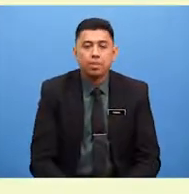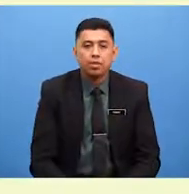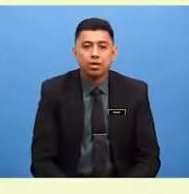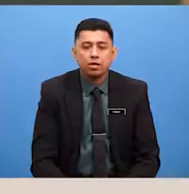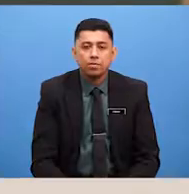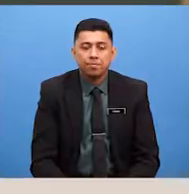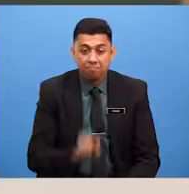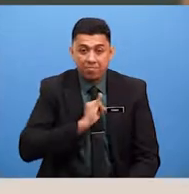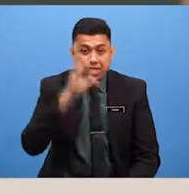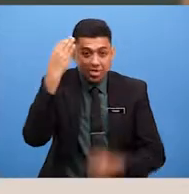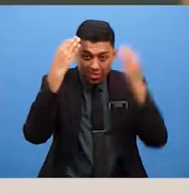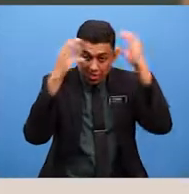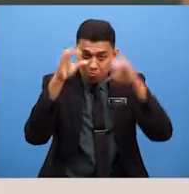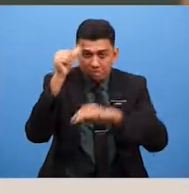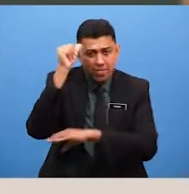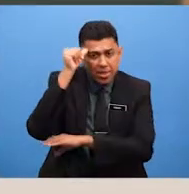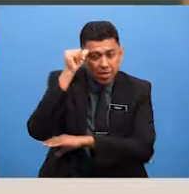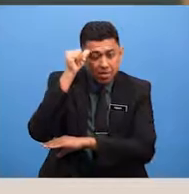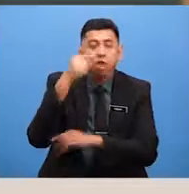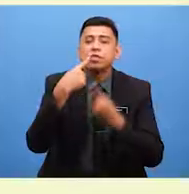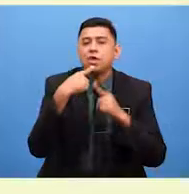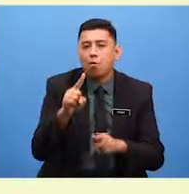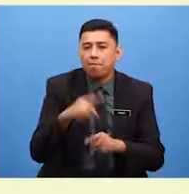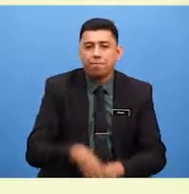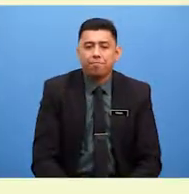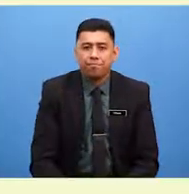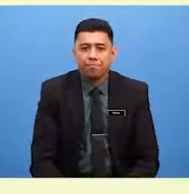Saya, cikgu. Ya, Alex. Cuba jawab.